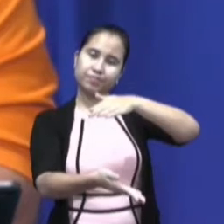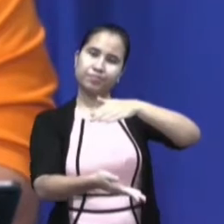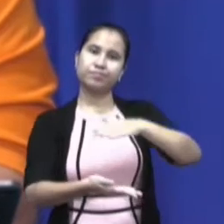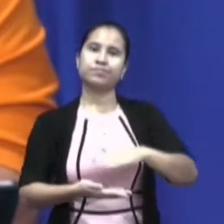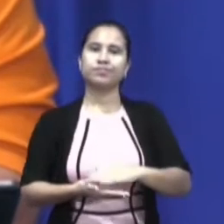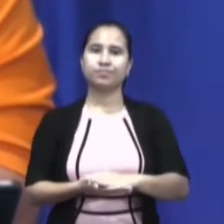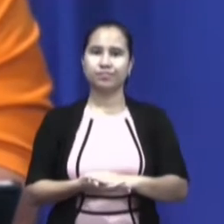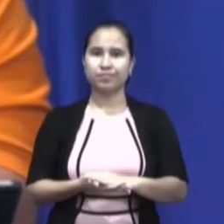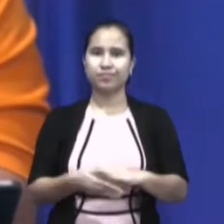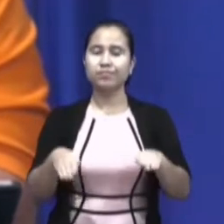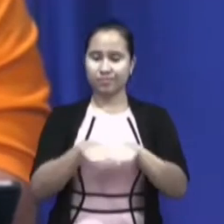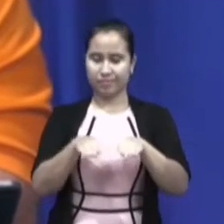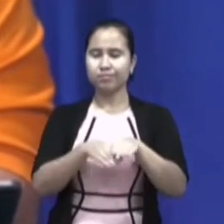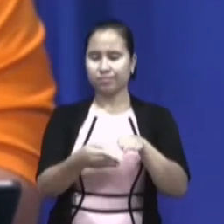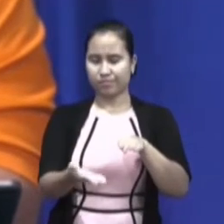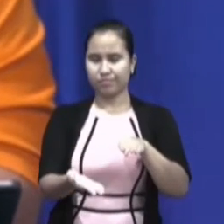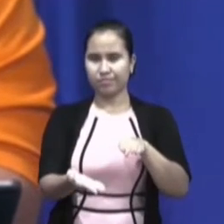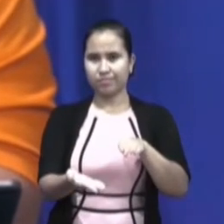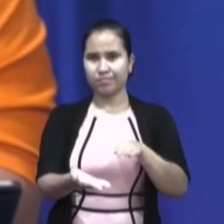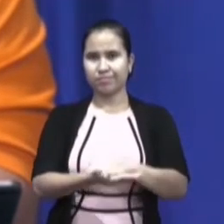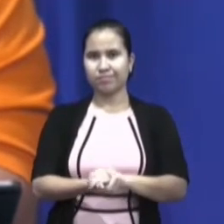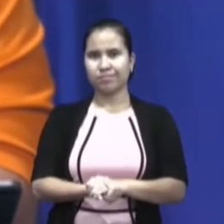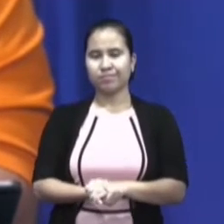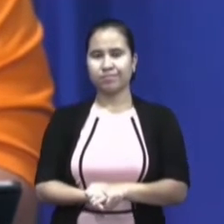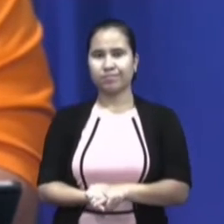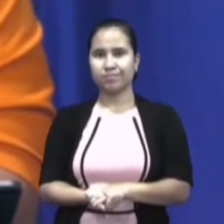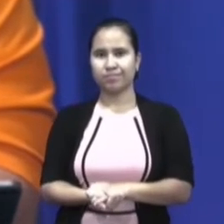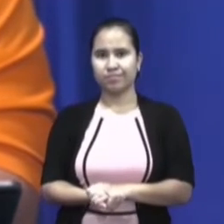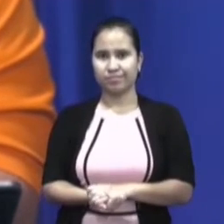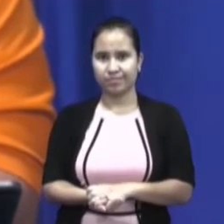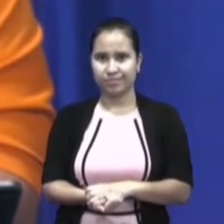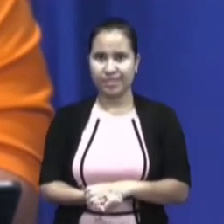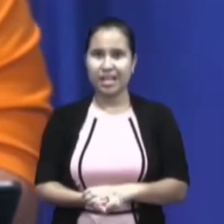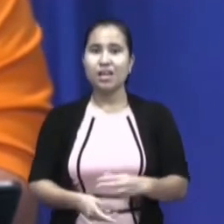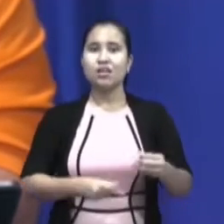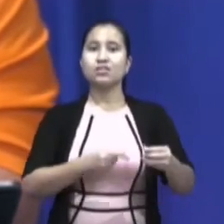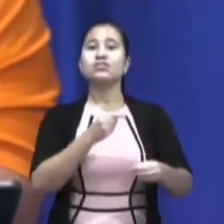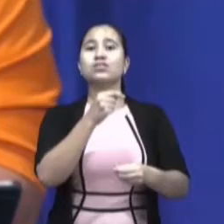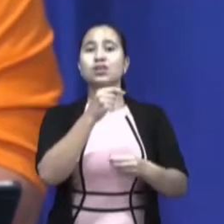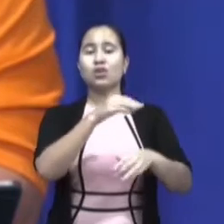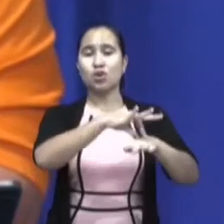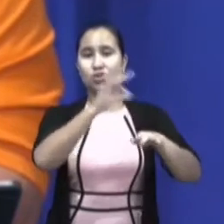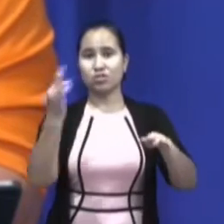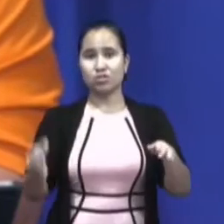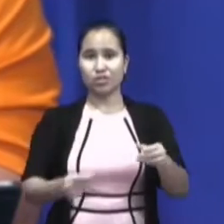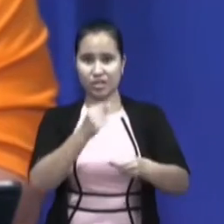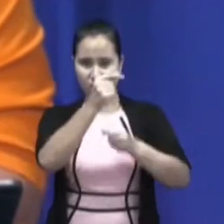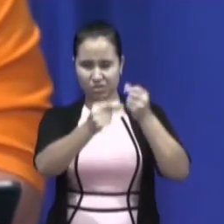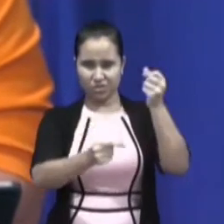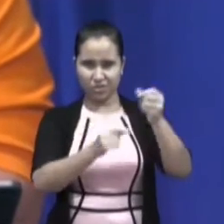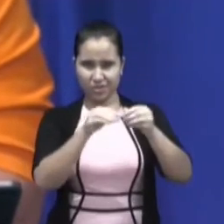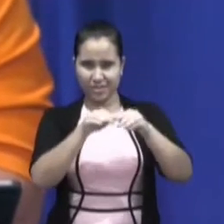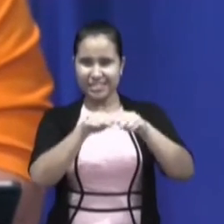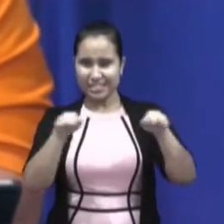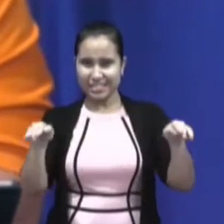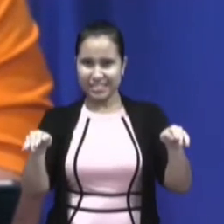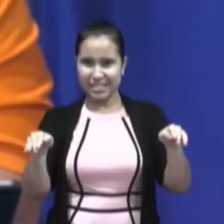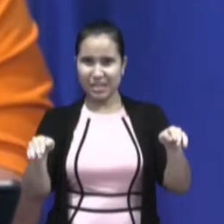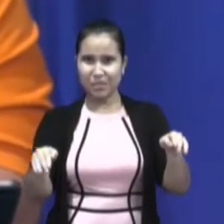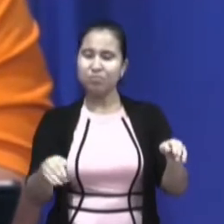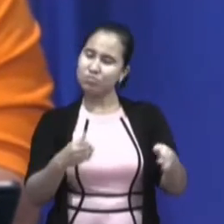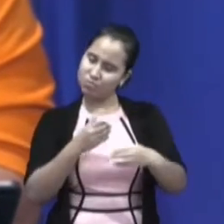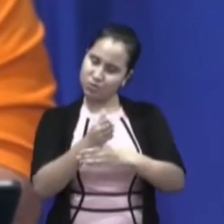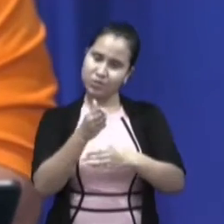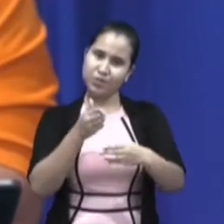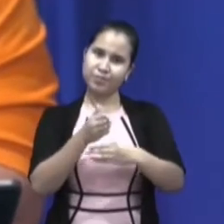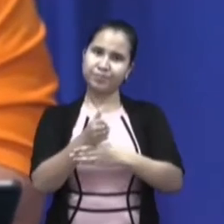zeggen. Geldt dit. Er is een gezondheidszorgsysteem die nog steeds intact is. Dus als er mensen zijn